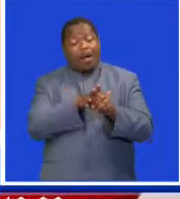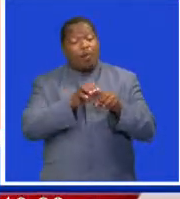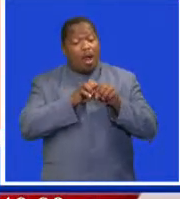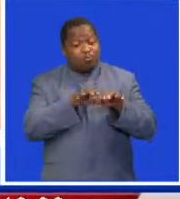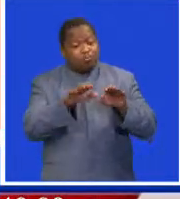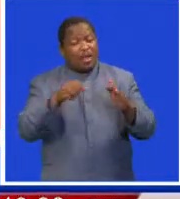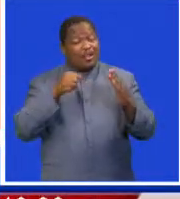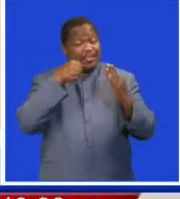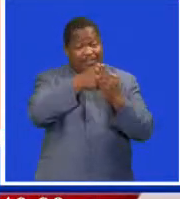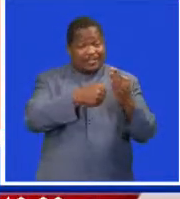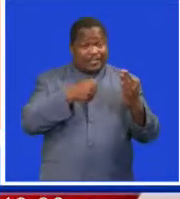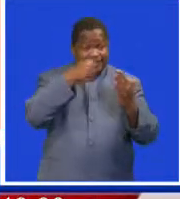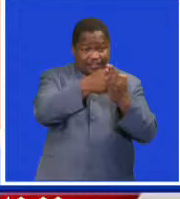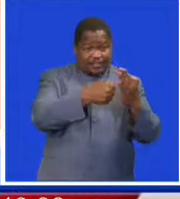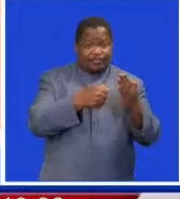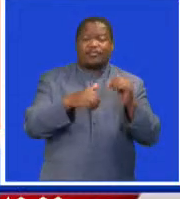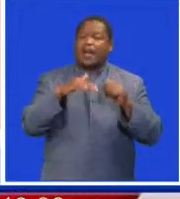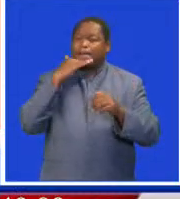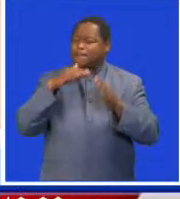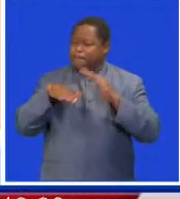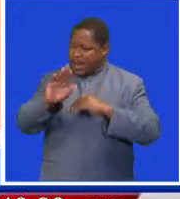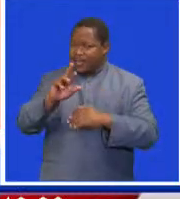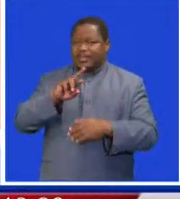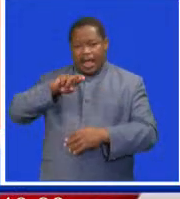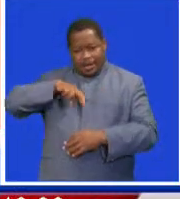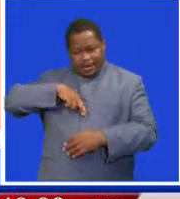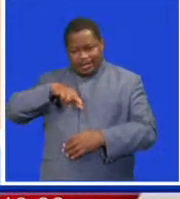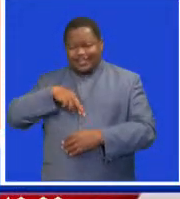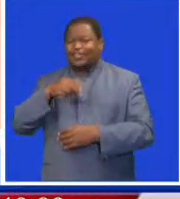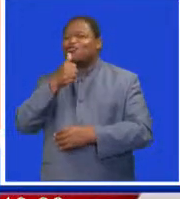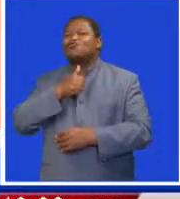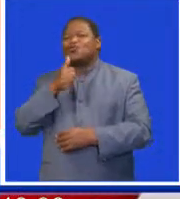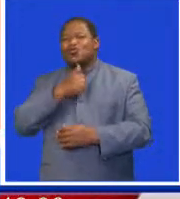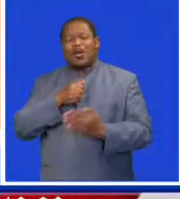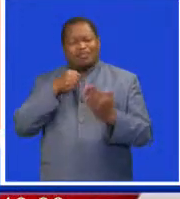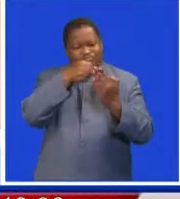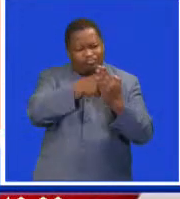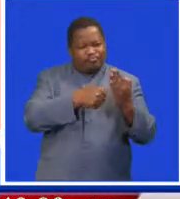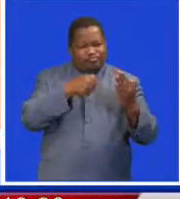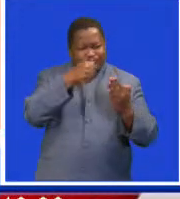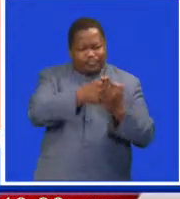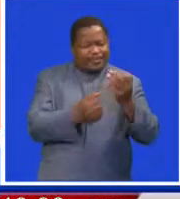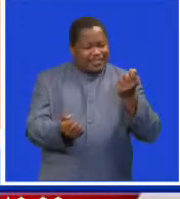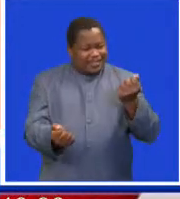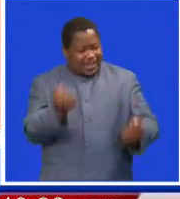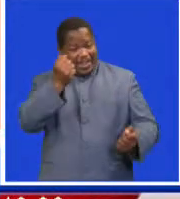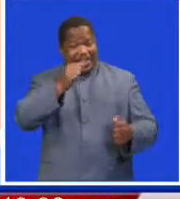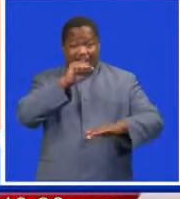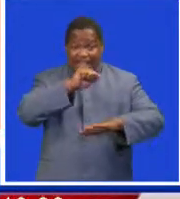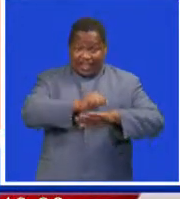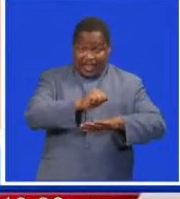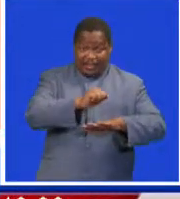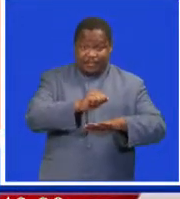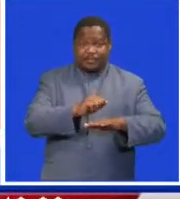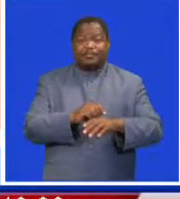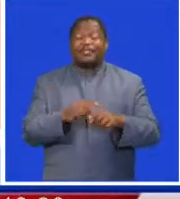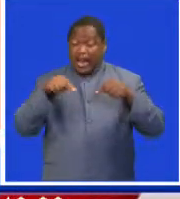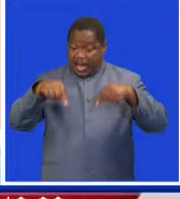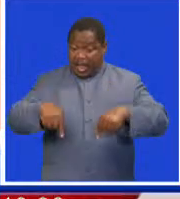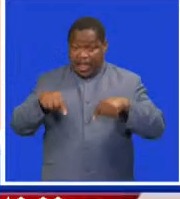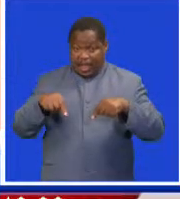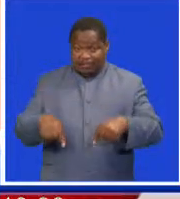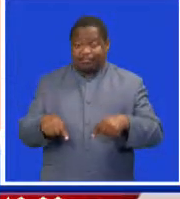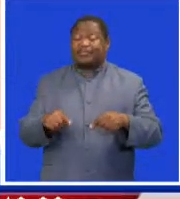silusebenzise nalolu hlangothi lwetengolo ekwekutheni silwe nalolu bhubhane lolume embi kwethu. Ngeke ke sihlale sika celebrate